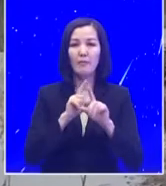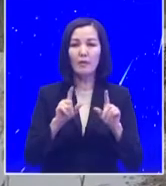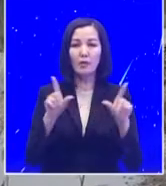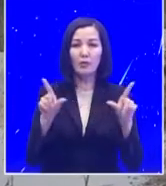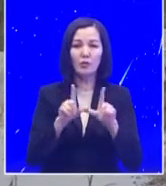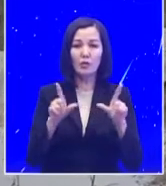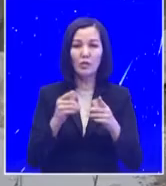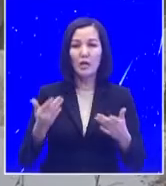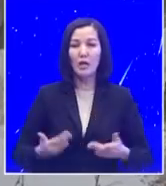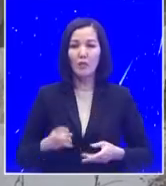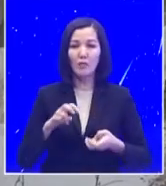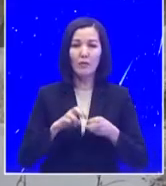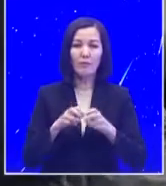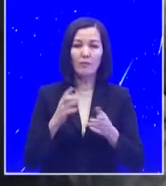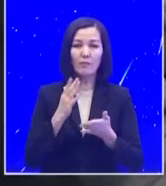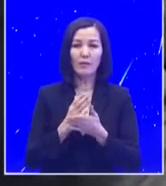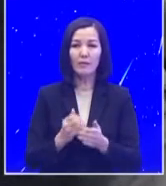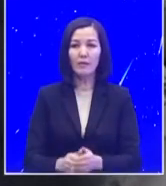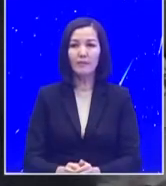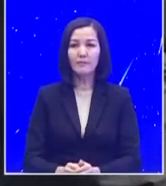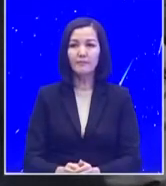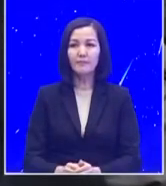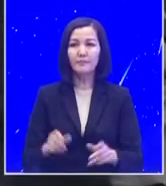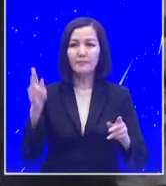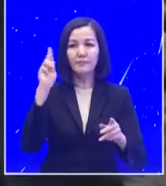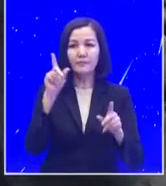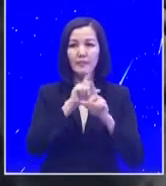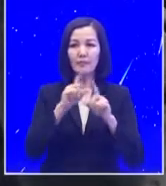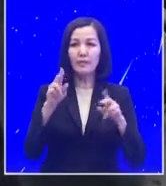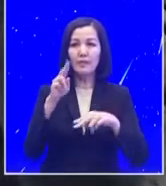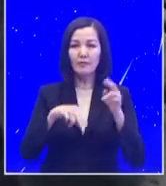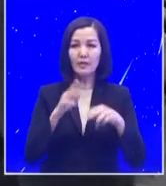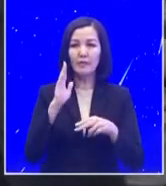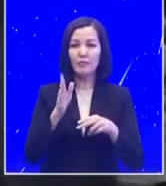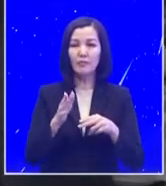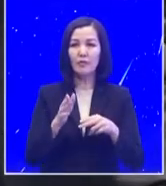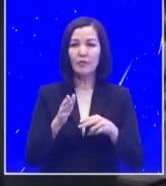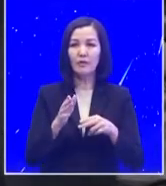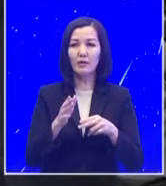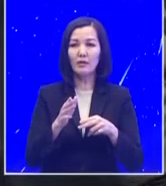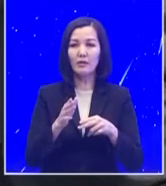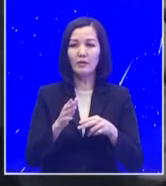дүкенісінде әлеуметтік мәселелер қызықтырады. Мектеп биылғы жылы салынады ма бізге?